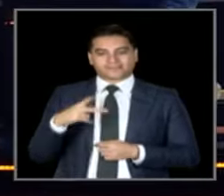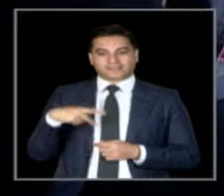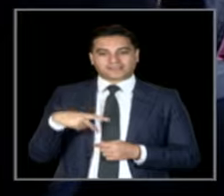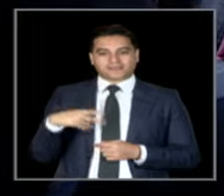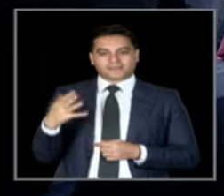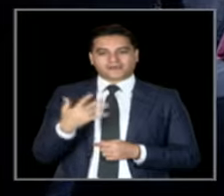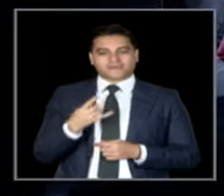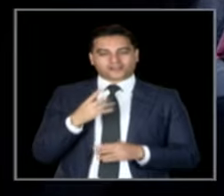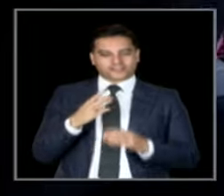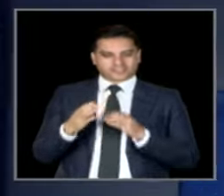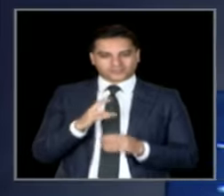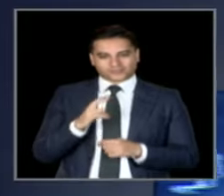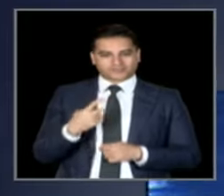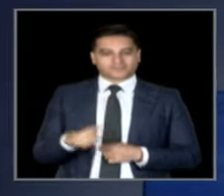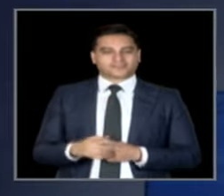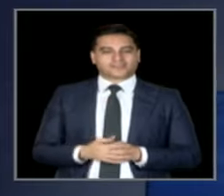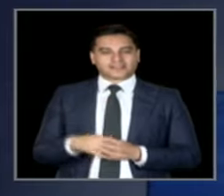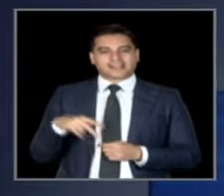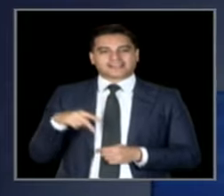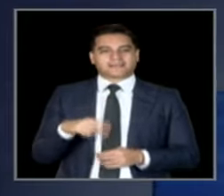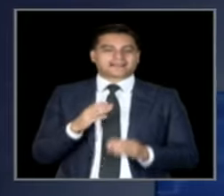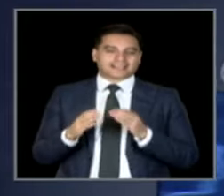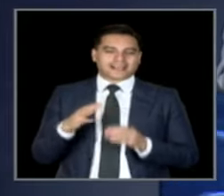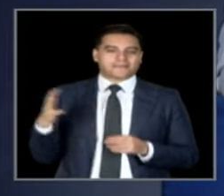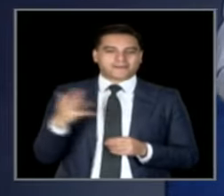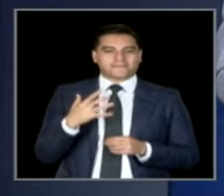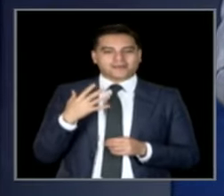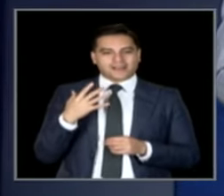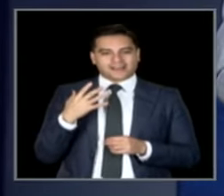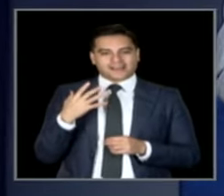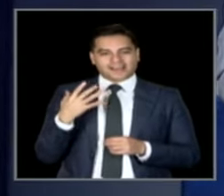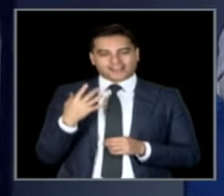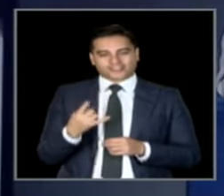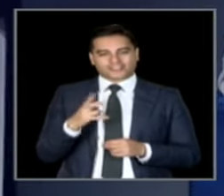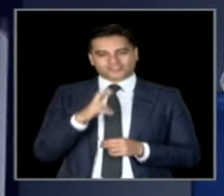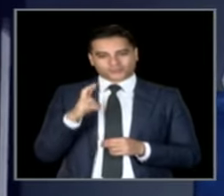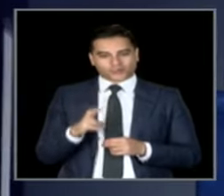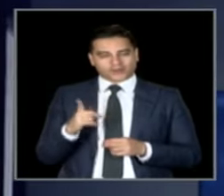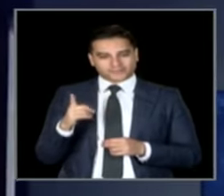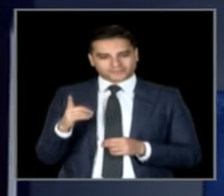8/10. برافو عليك يا ميدو. 8 إجابات صح من 10 لميدو،